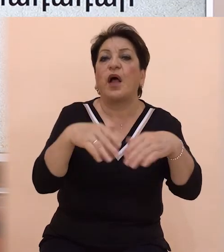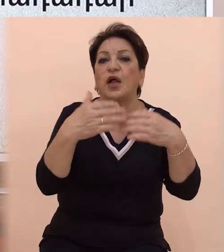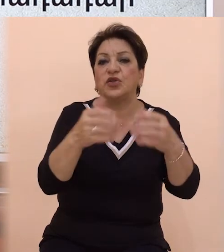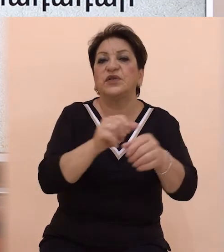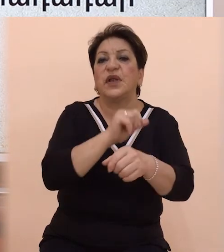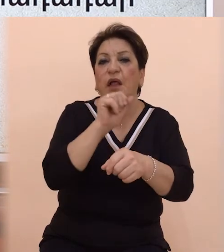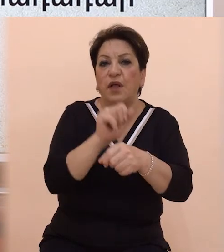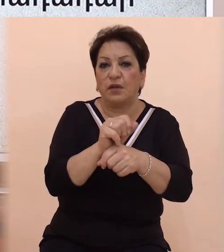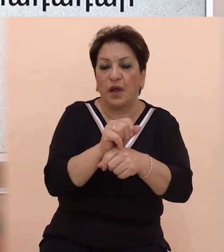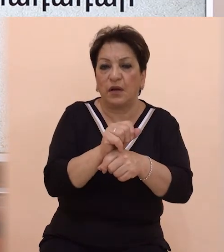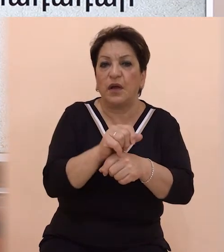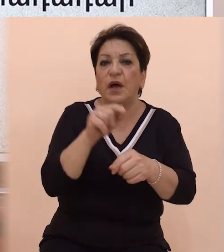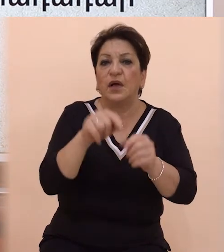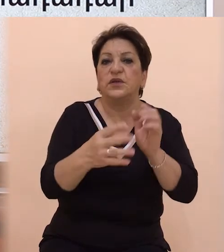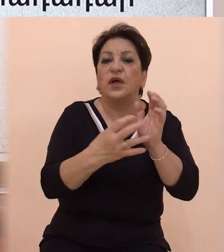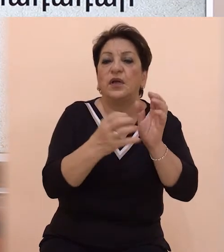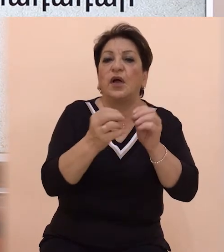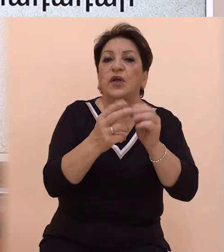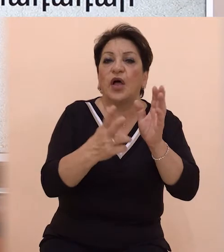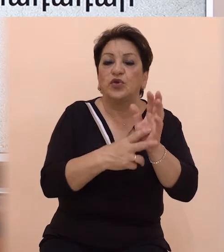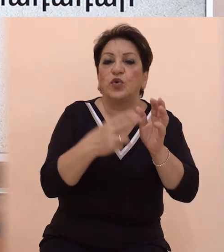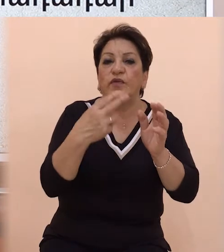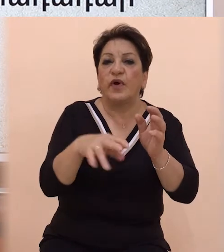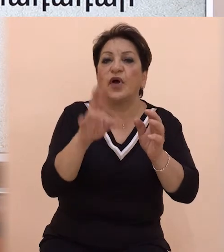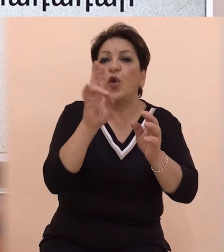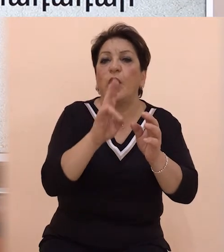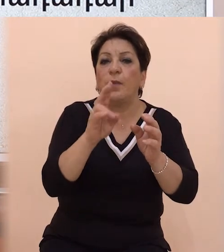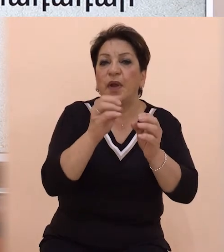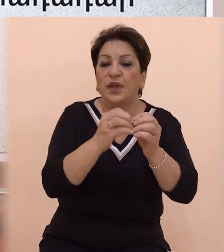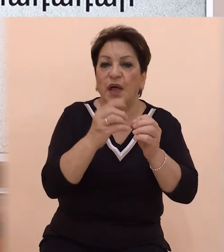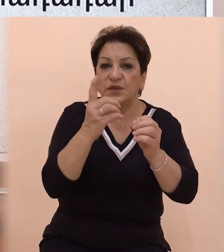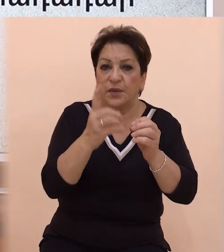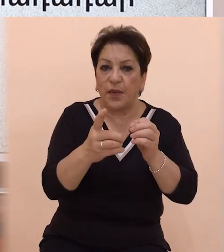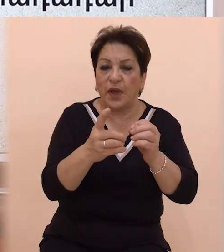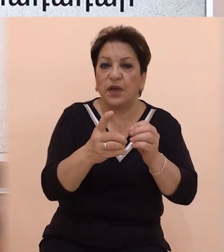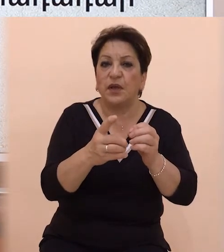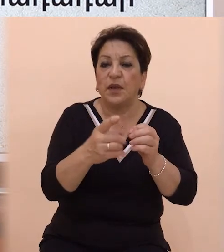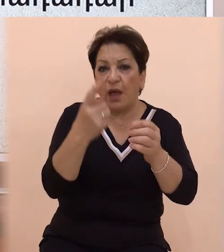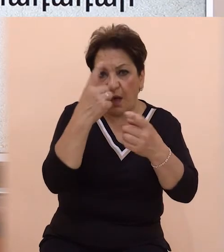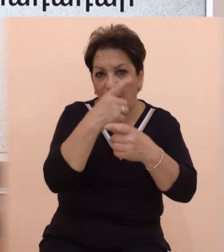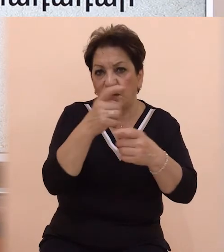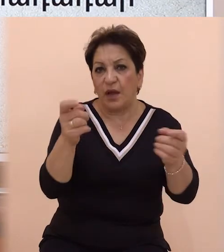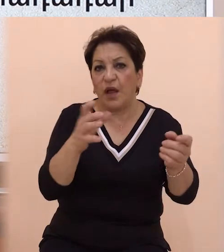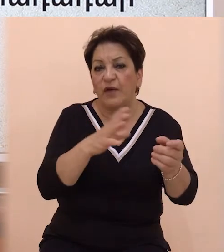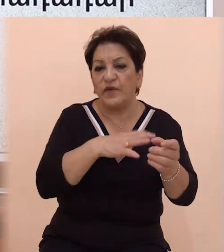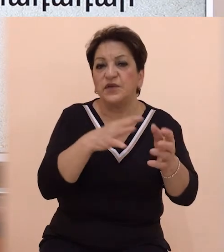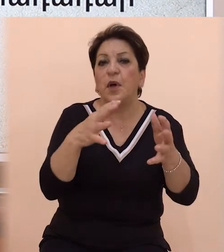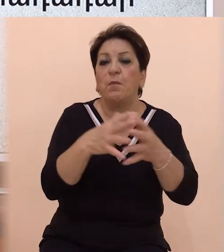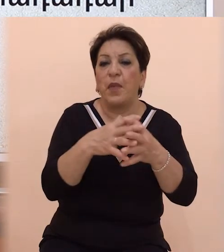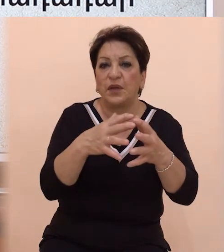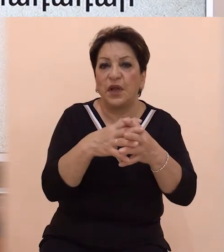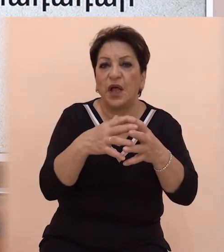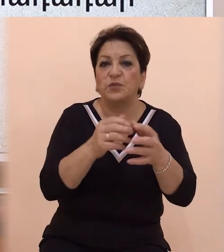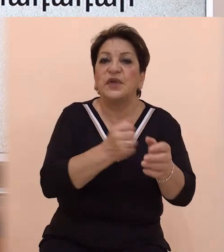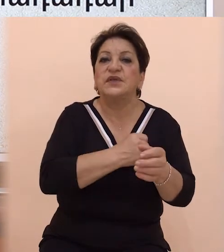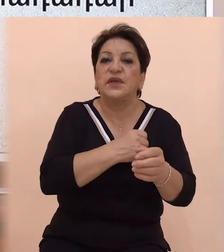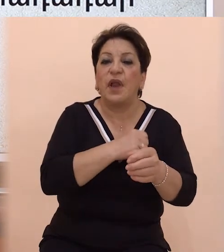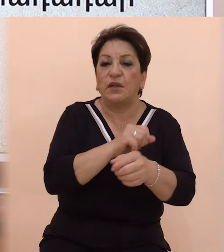զինադաթար։ Եվ 1912-ականի նոյեմբերի 11-ին հայտարարվեց պատերազմում